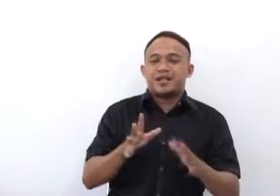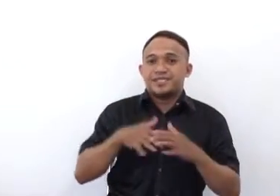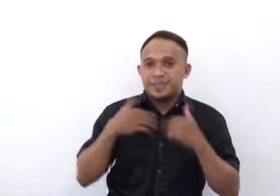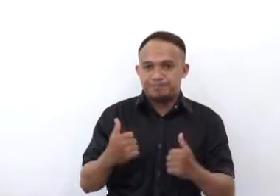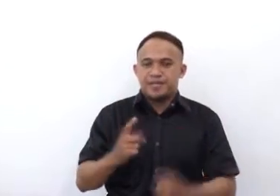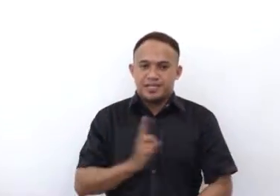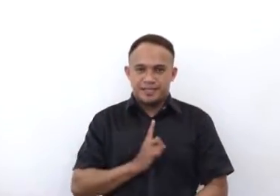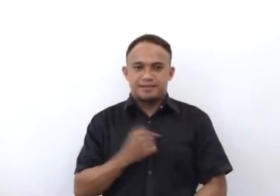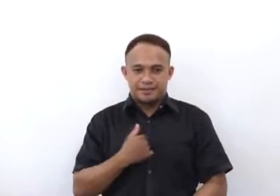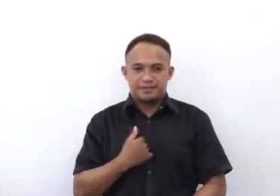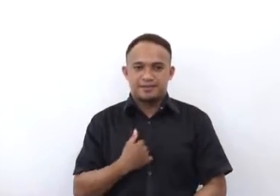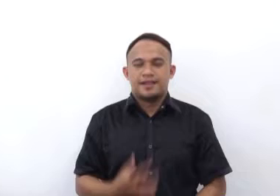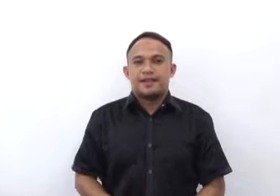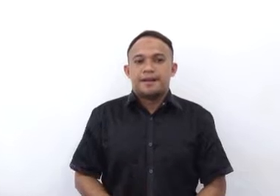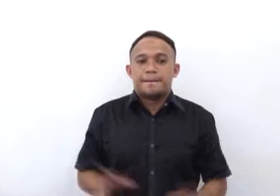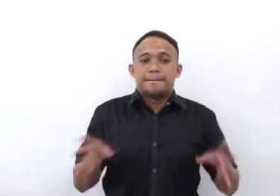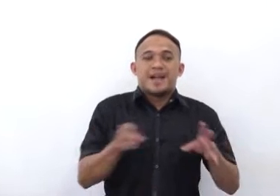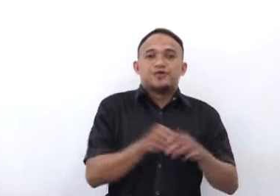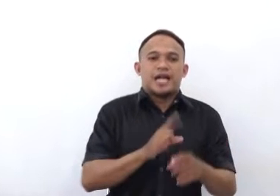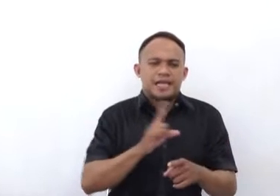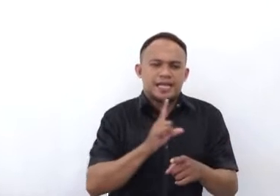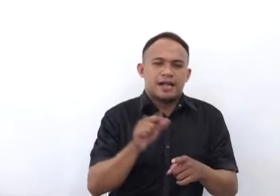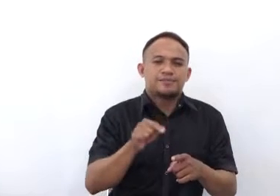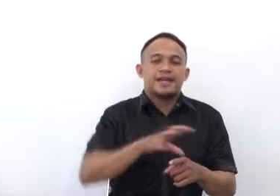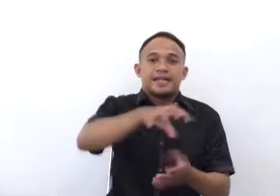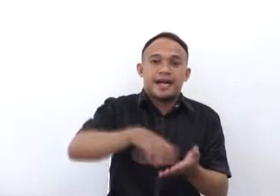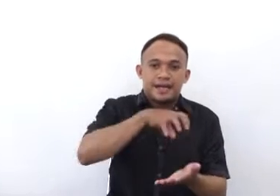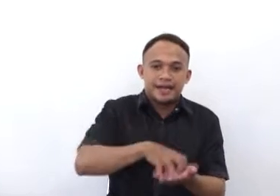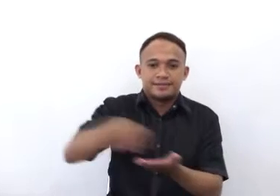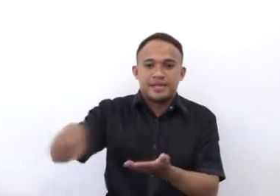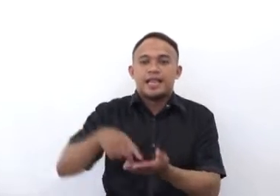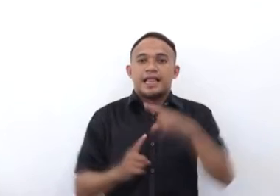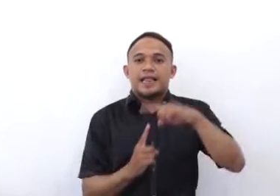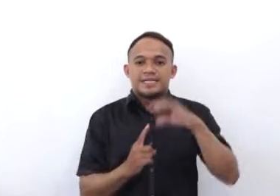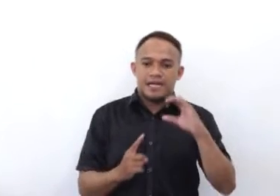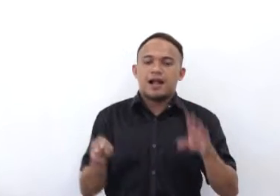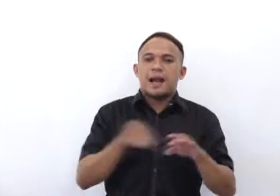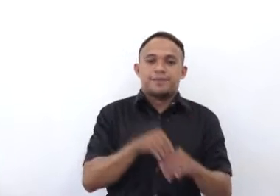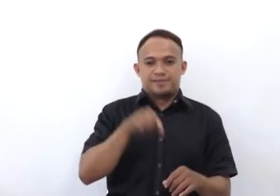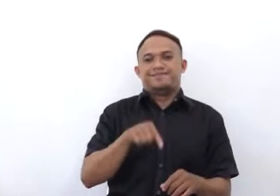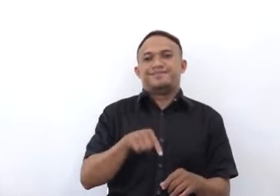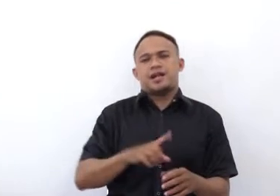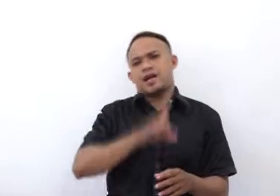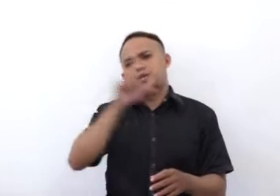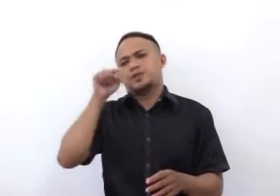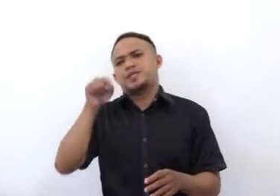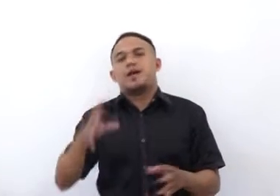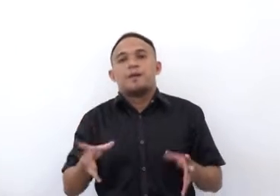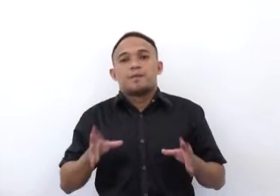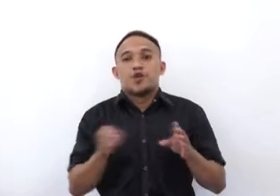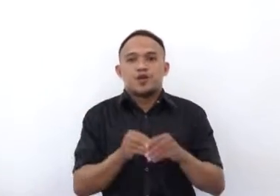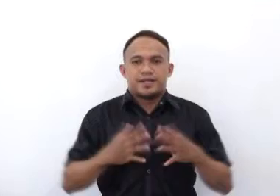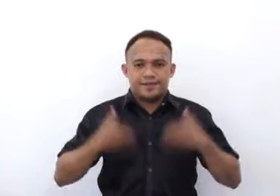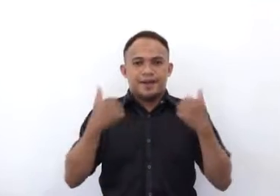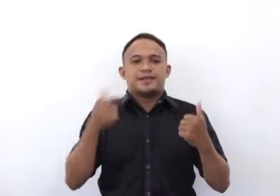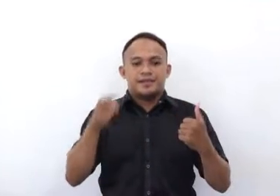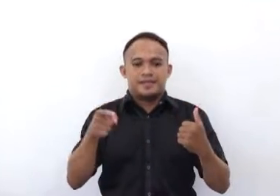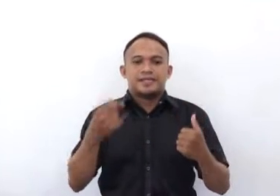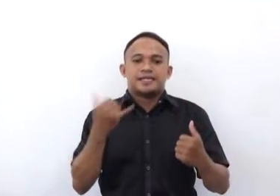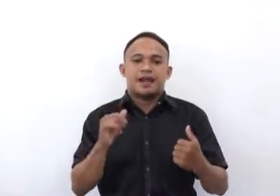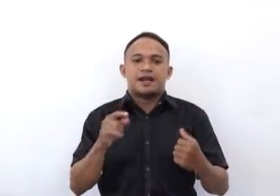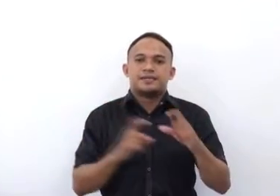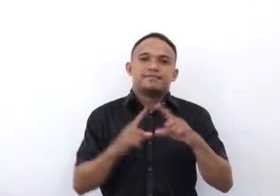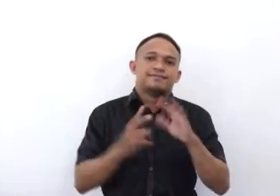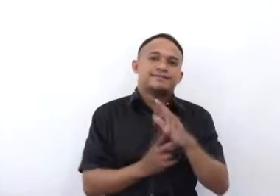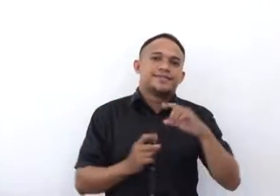Contohnya di sini keluarga dilarang untuk bertemu. Biarkan atlet dan pelatih fokus dalam mempersiapkan diri. Pusatan